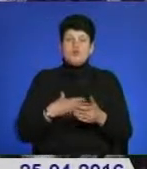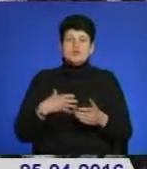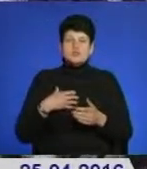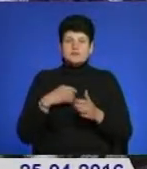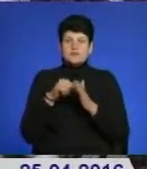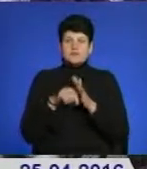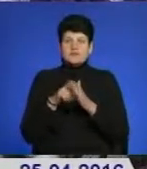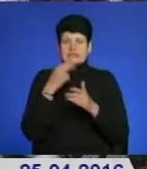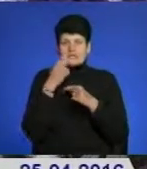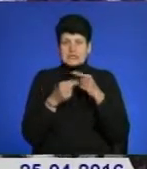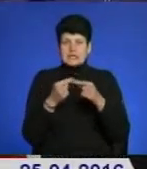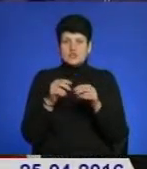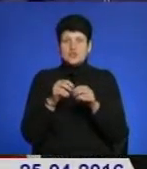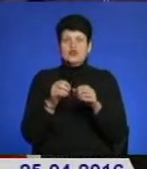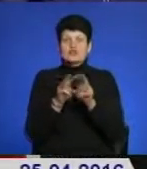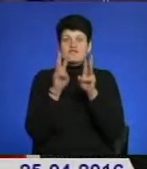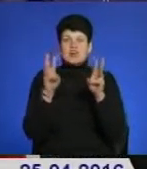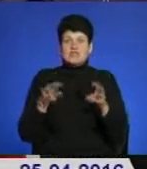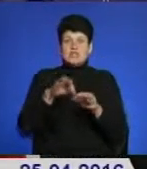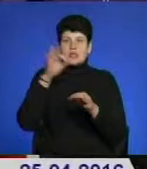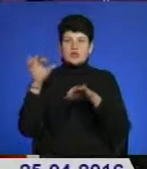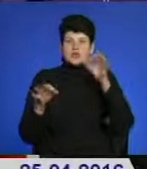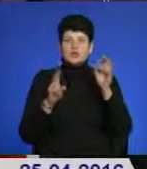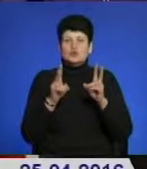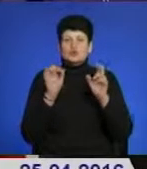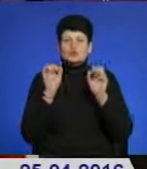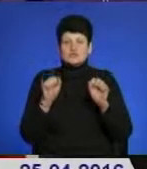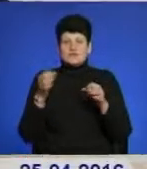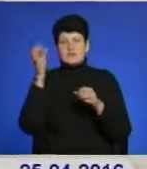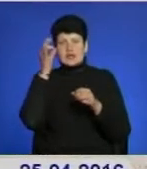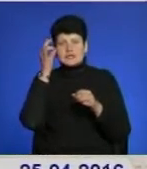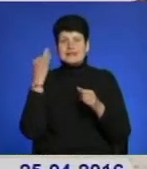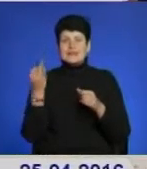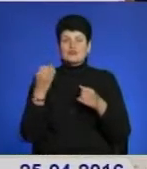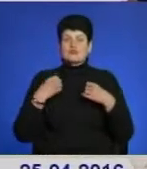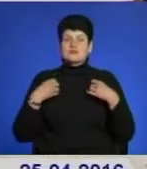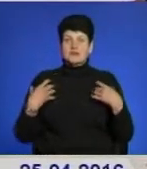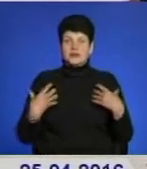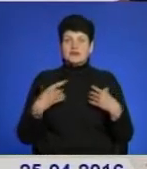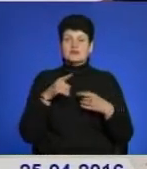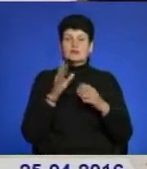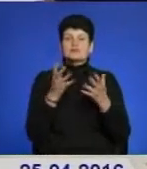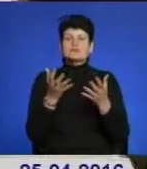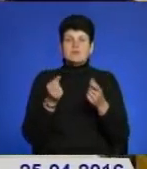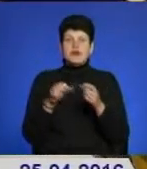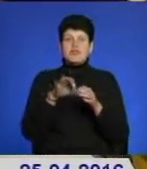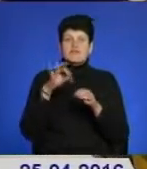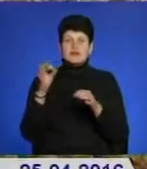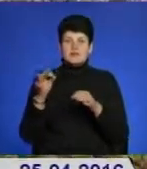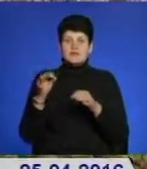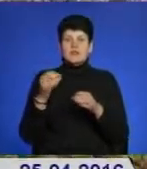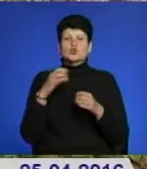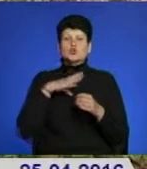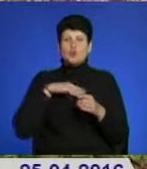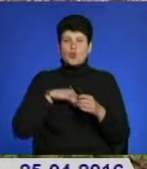– традицію освячення лози. Хтось – можливість пригадати історію свята. Та, на щастя, тих, хто сприймає вербну неділю з позиції